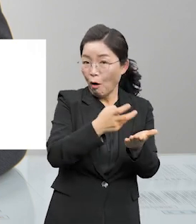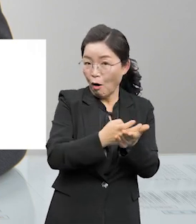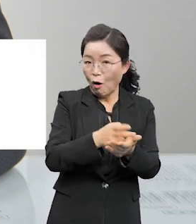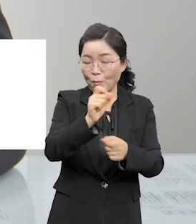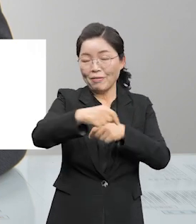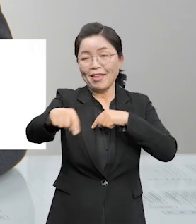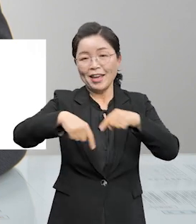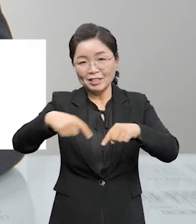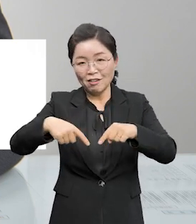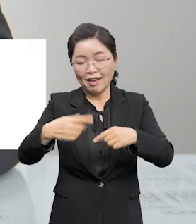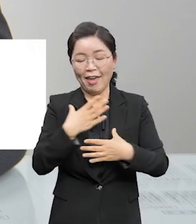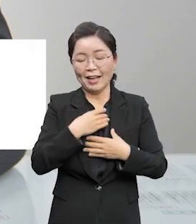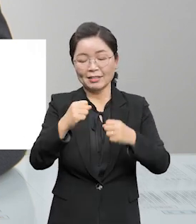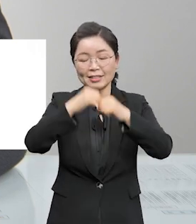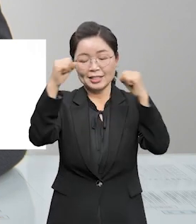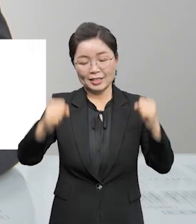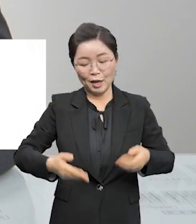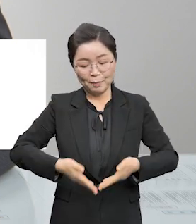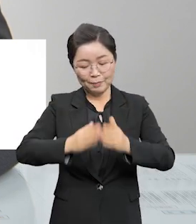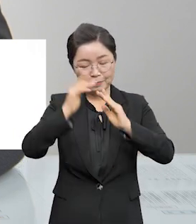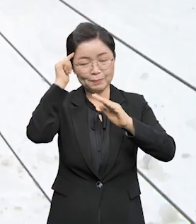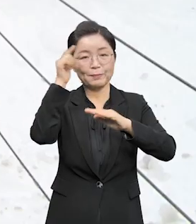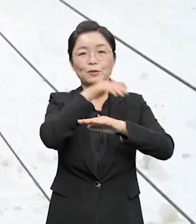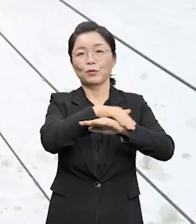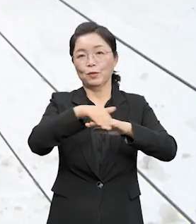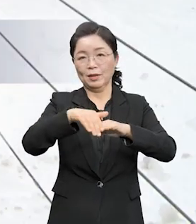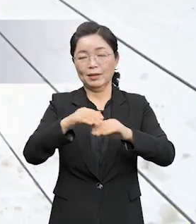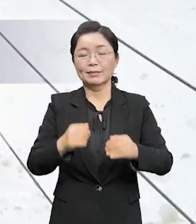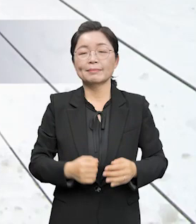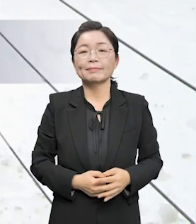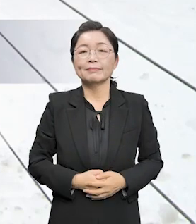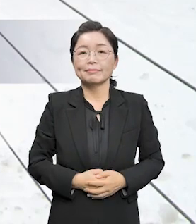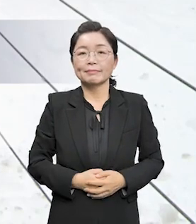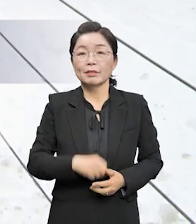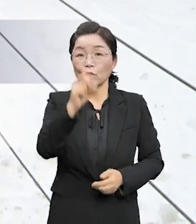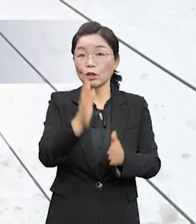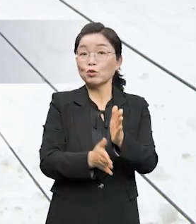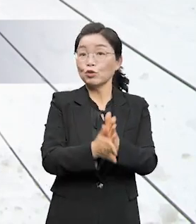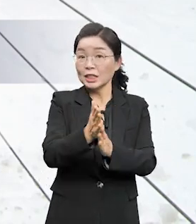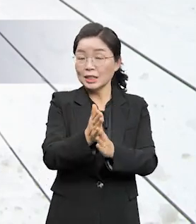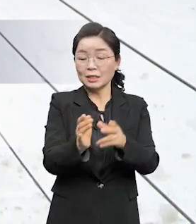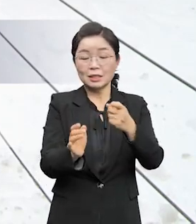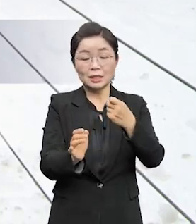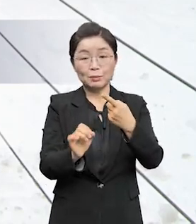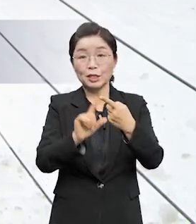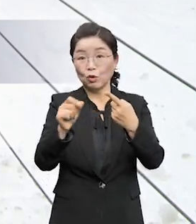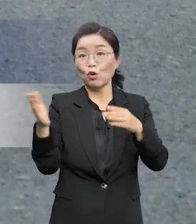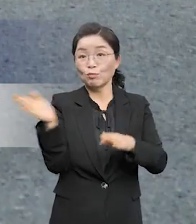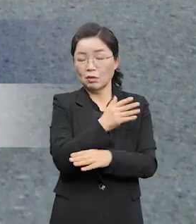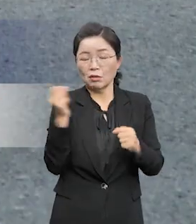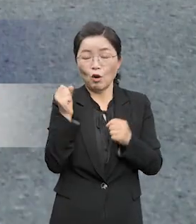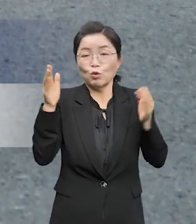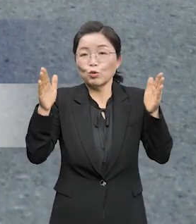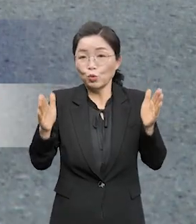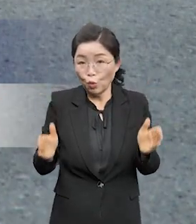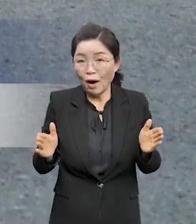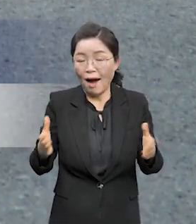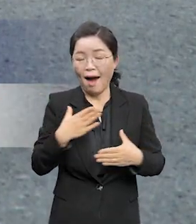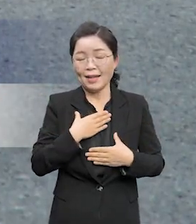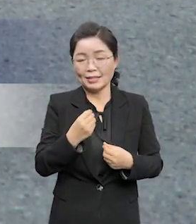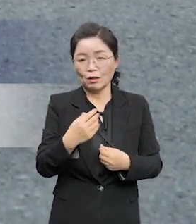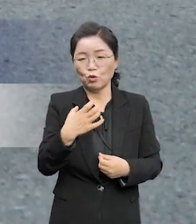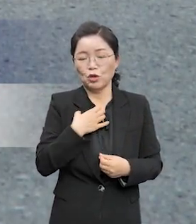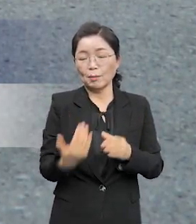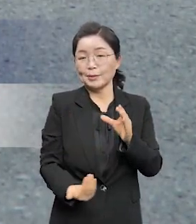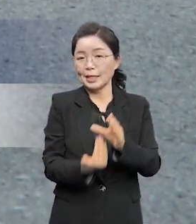등의 안전 시스템을 구축할 계획입니다. 한편 광주시는 지난달부터 겨울철 안전사고에 대비해